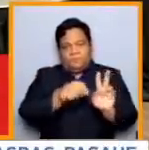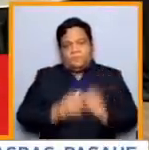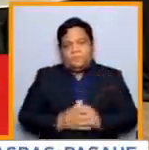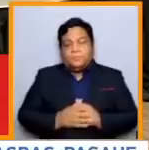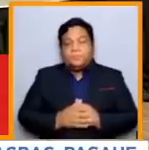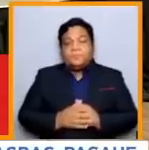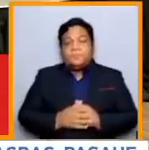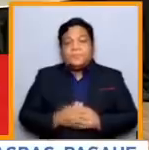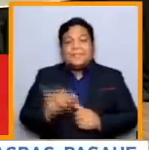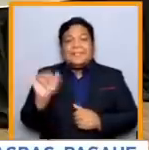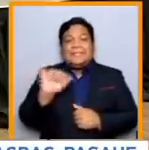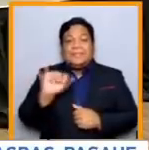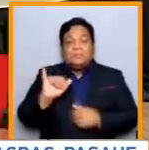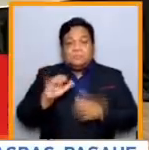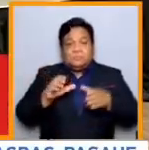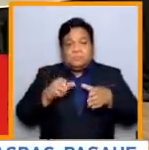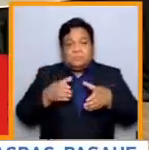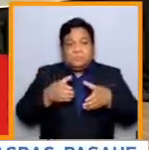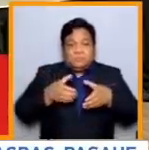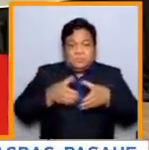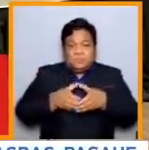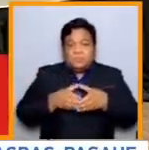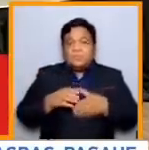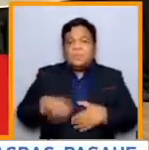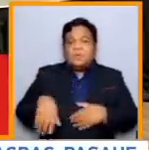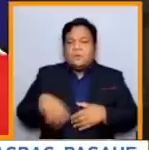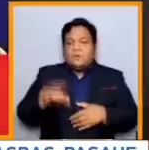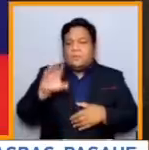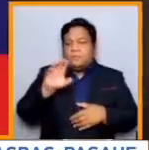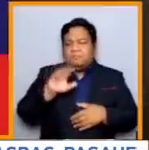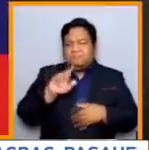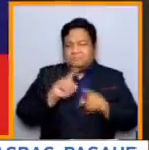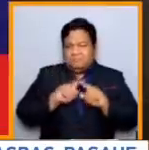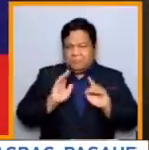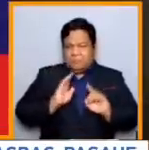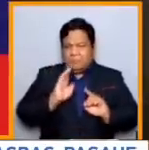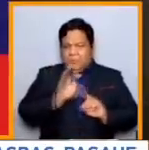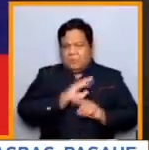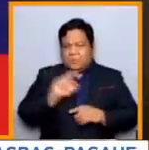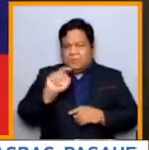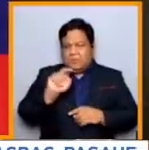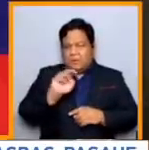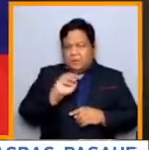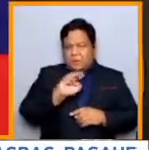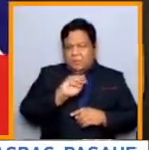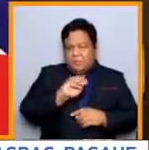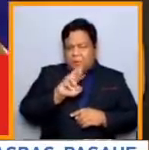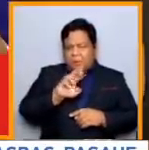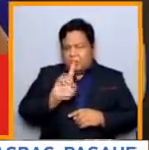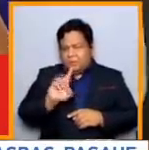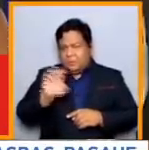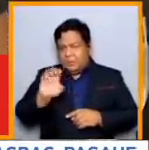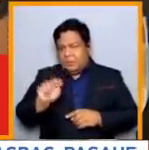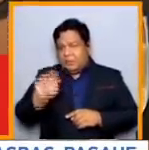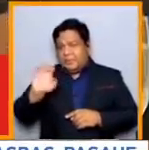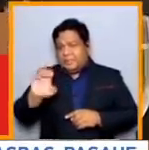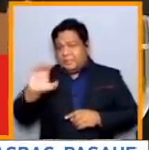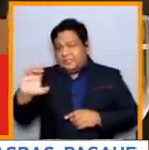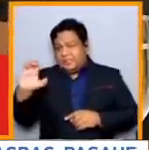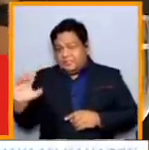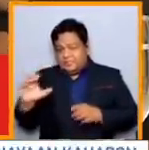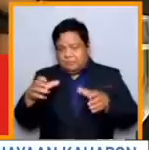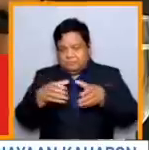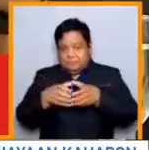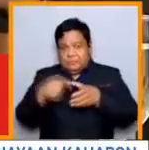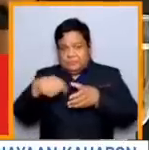ang Movement for Reform and Regional Development towards New Economic and Cultural Cooperation ang magkatandem. Nilinaw